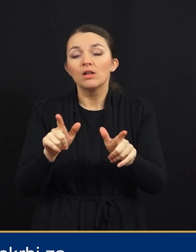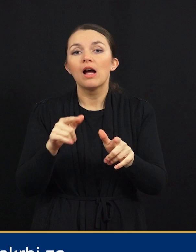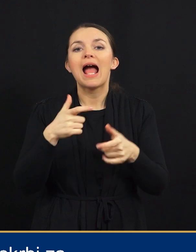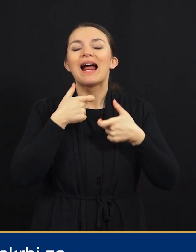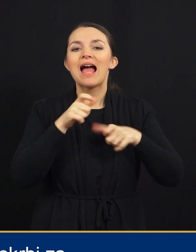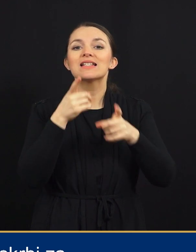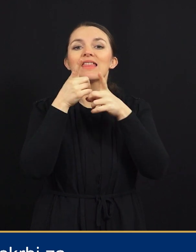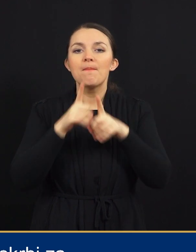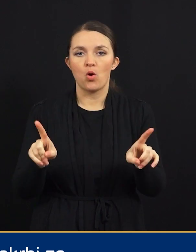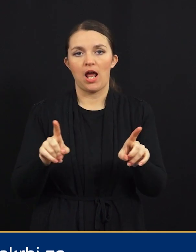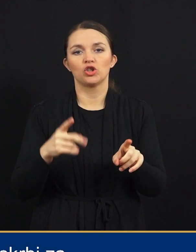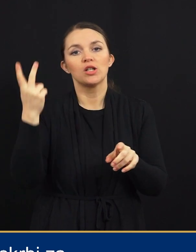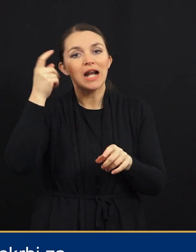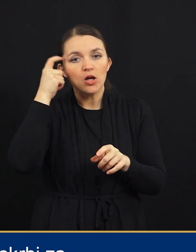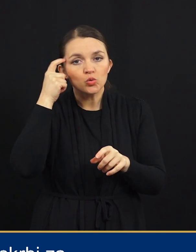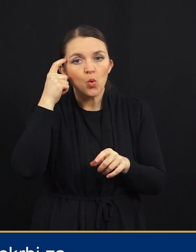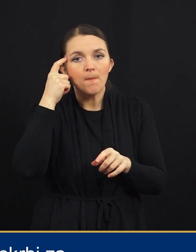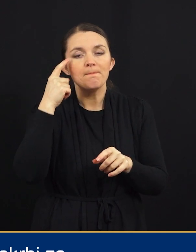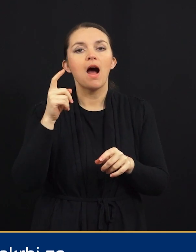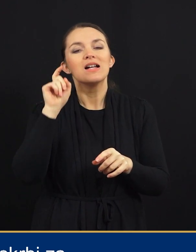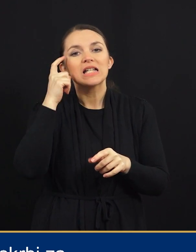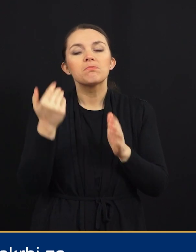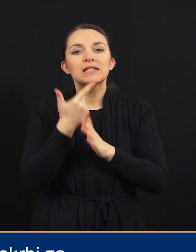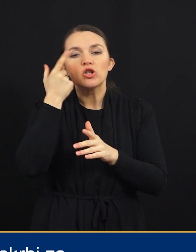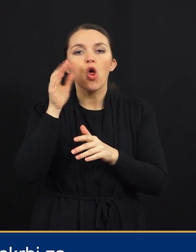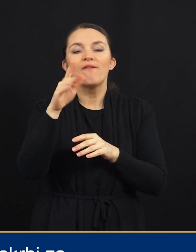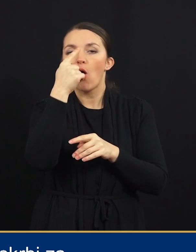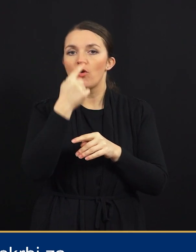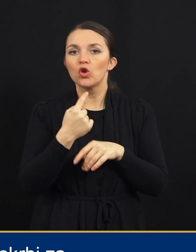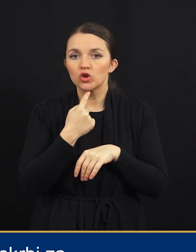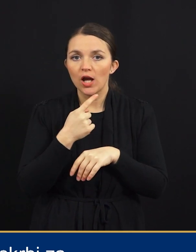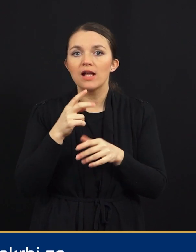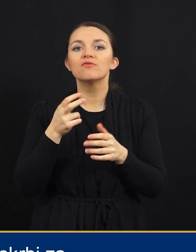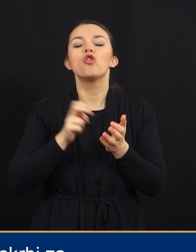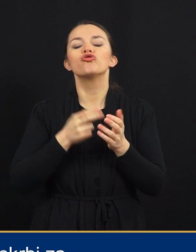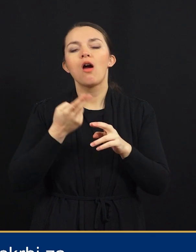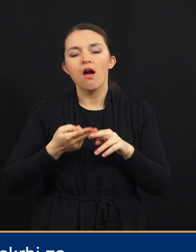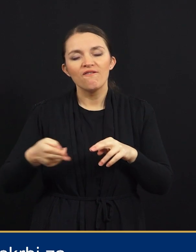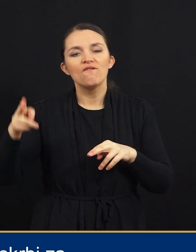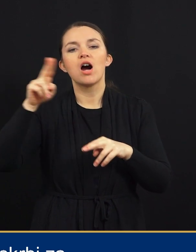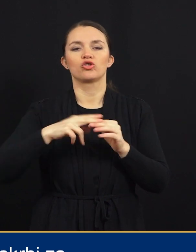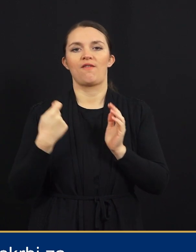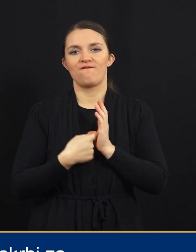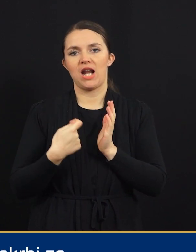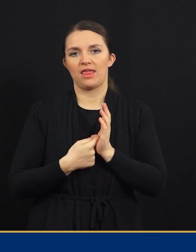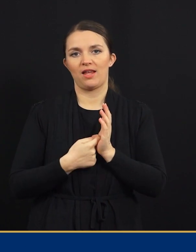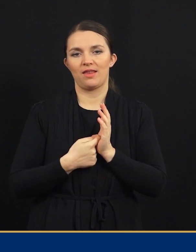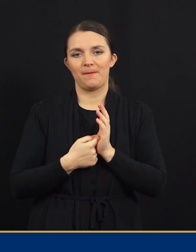glas demokratičnosti, razuma, skrbi za človekovo dostojanstvo še toliko več vreden.